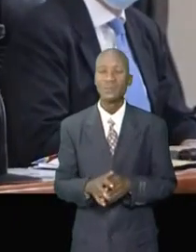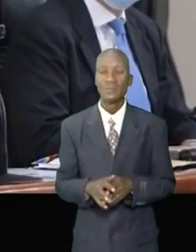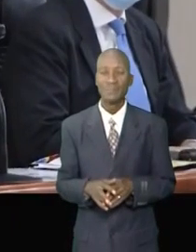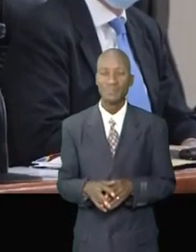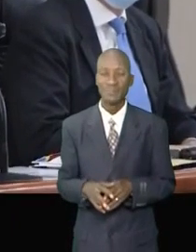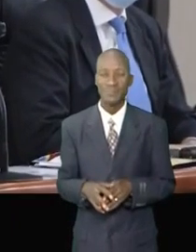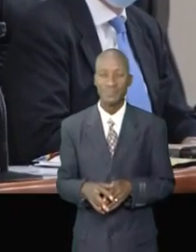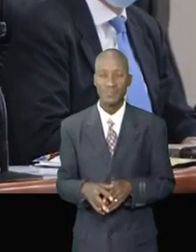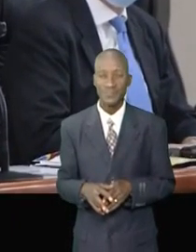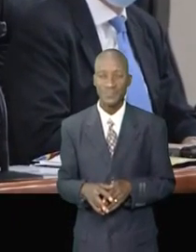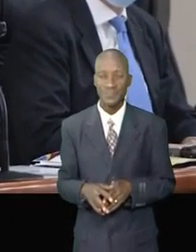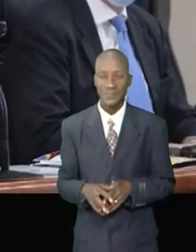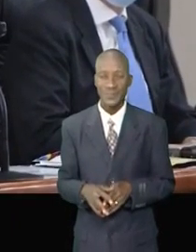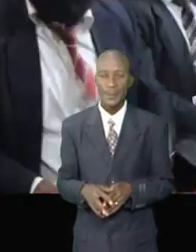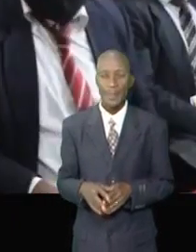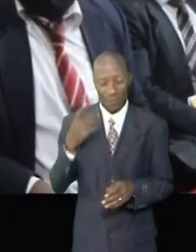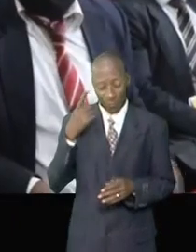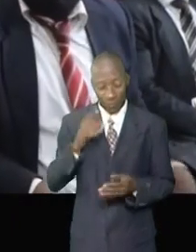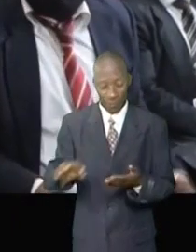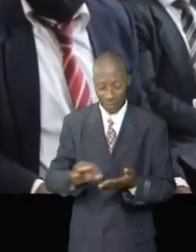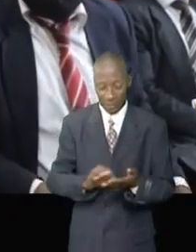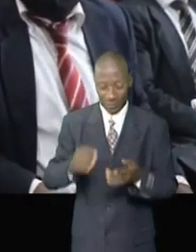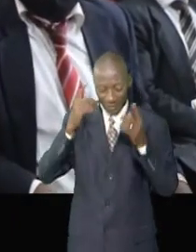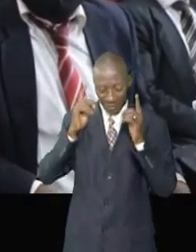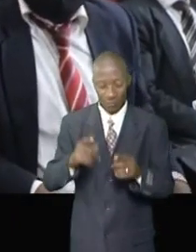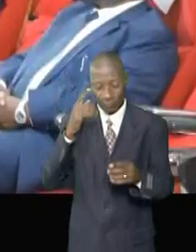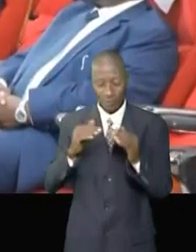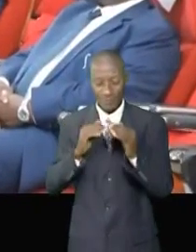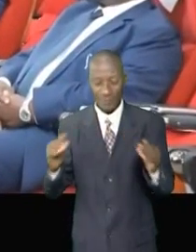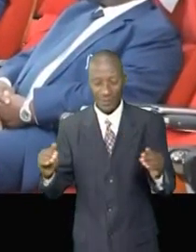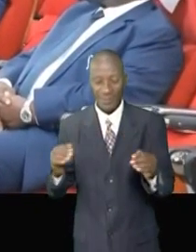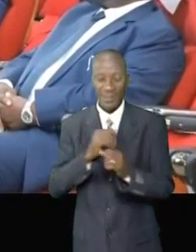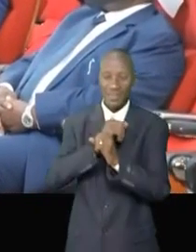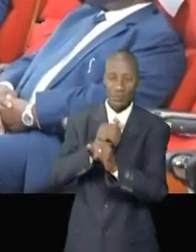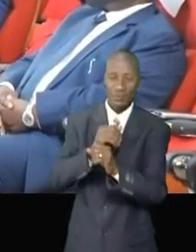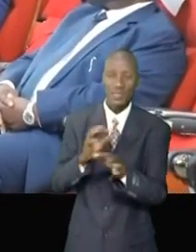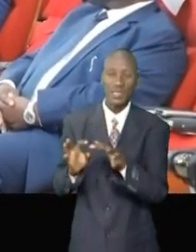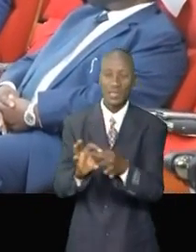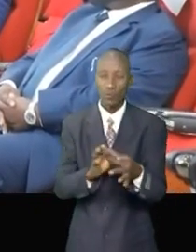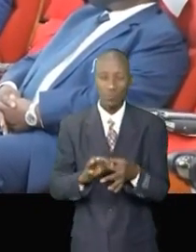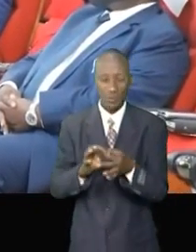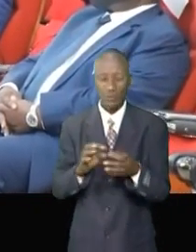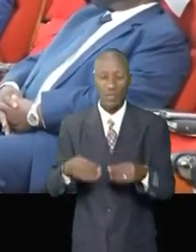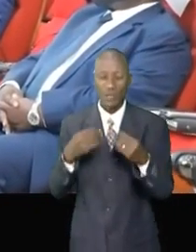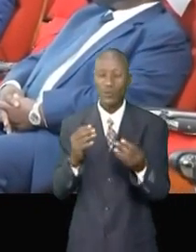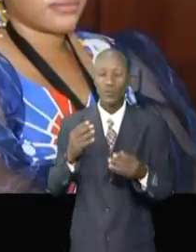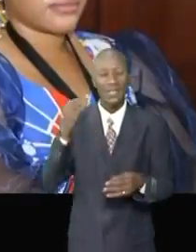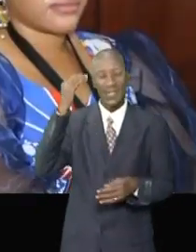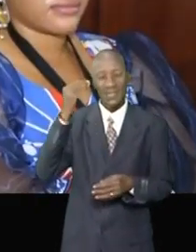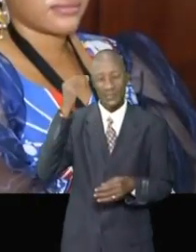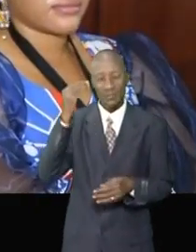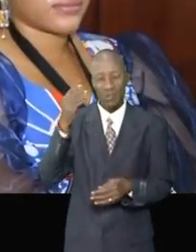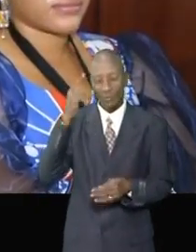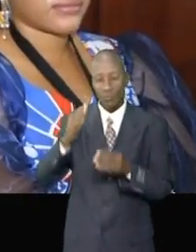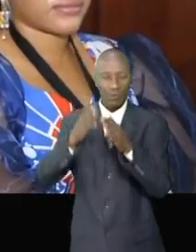Claudie Balanquier-Colomba, la signature de l'accord cadre pour la paix, la sécurité et la coopération avait suscité de l'espoir d'un lendemain meilleur pour